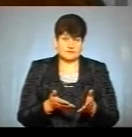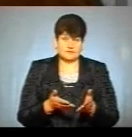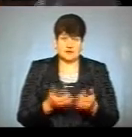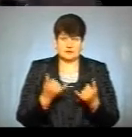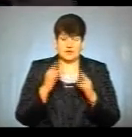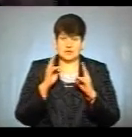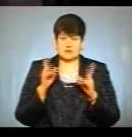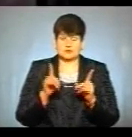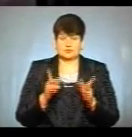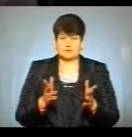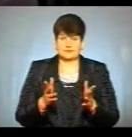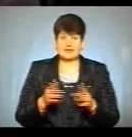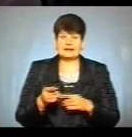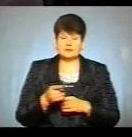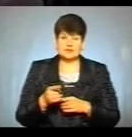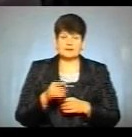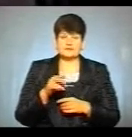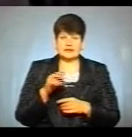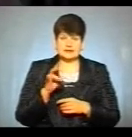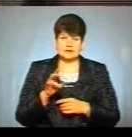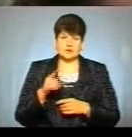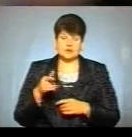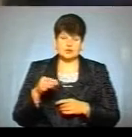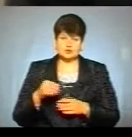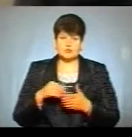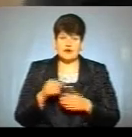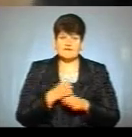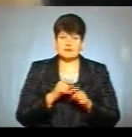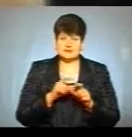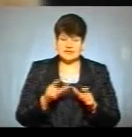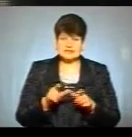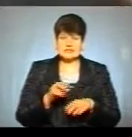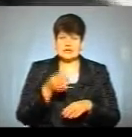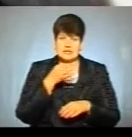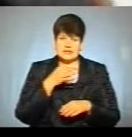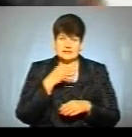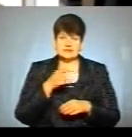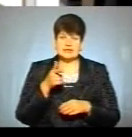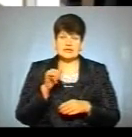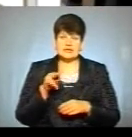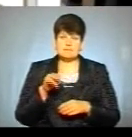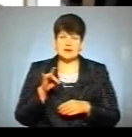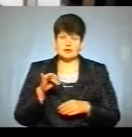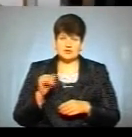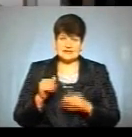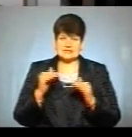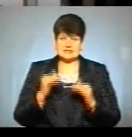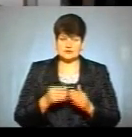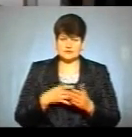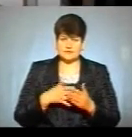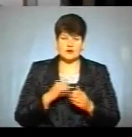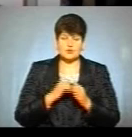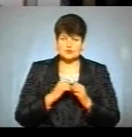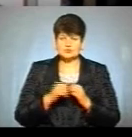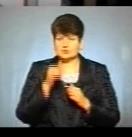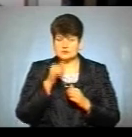тепер не знаю, що. Тернополянка Наталія Горнушкіна купує у цій аптеці ліки від гіпертонії за зниженою ціною. Кожен місяць мені виписують